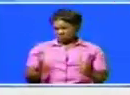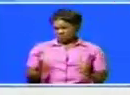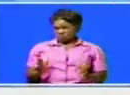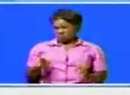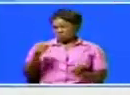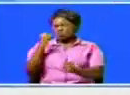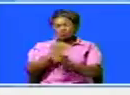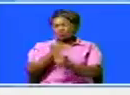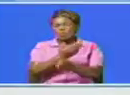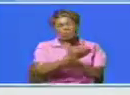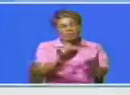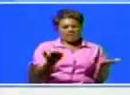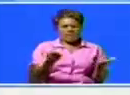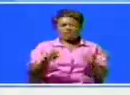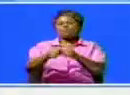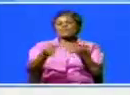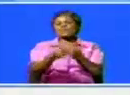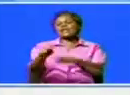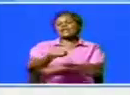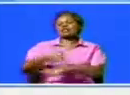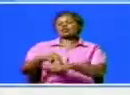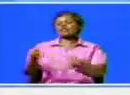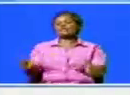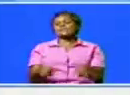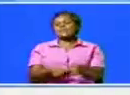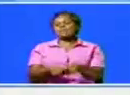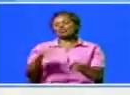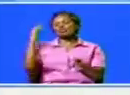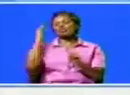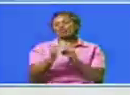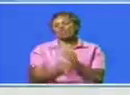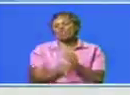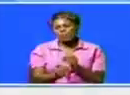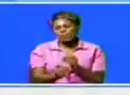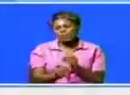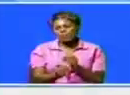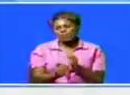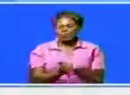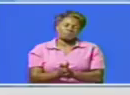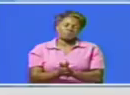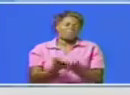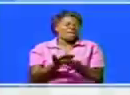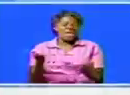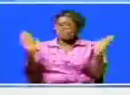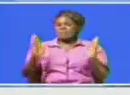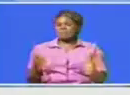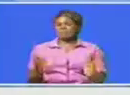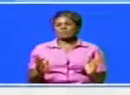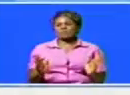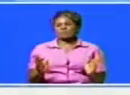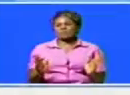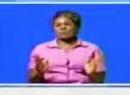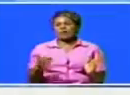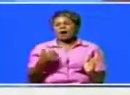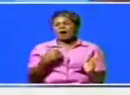kazi wapi, unabomoa taifa letu. Komea. Uwe ni nani? Tuko